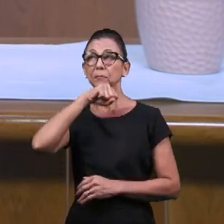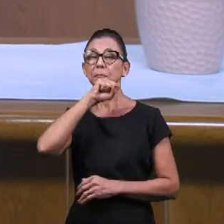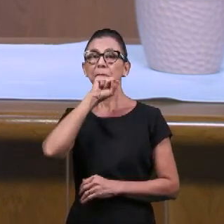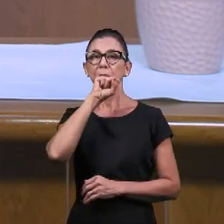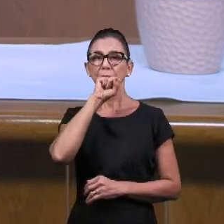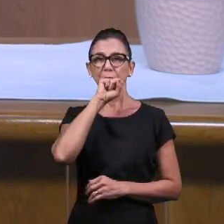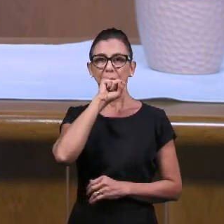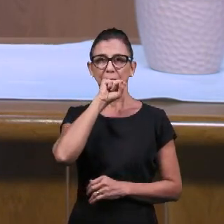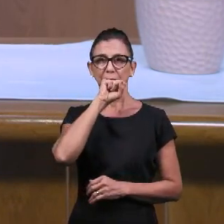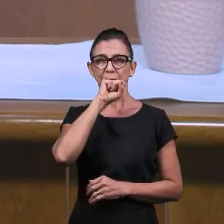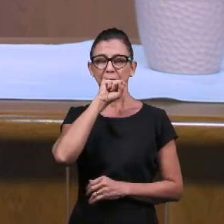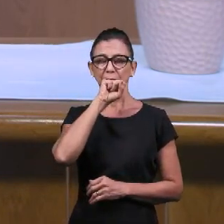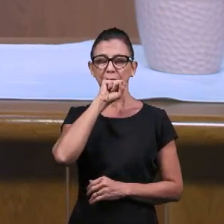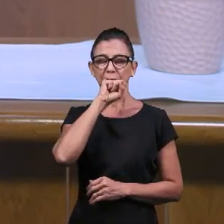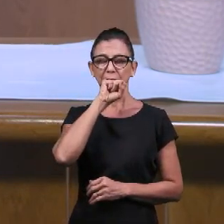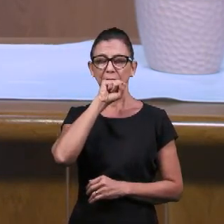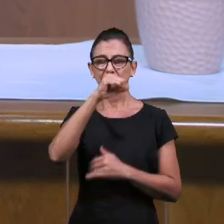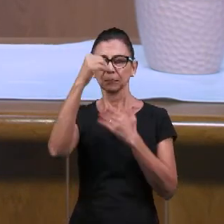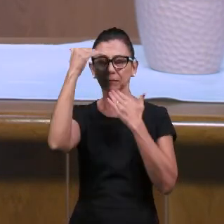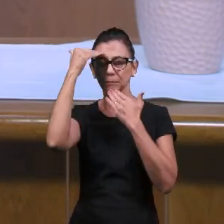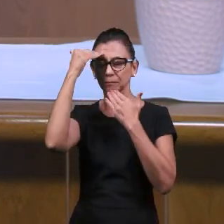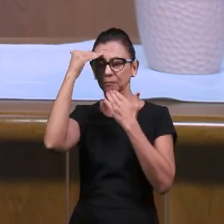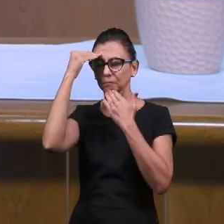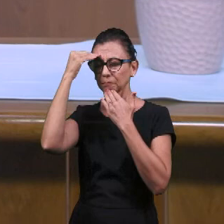Господь и Бог наш, Отец наш,